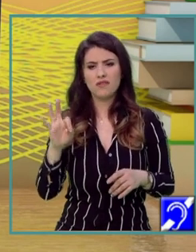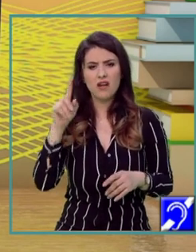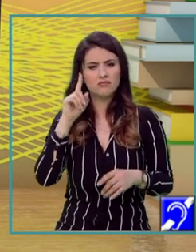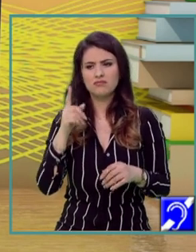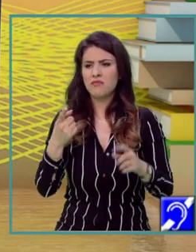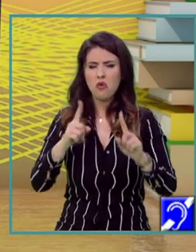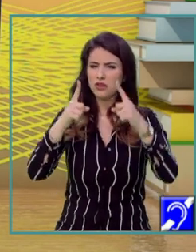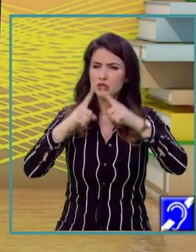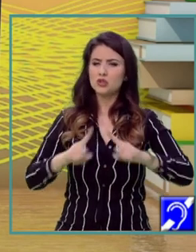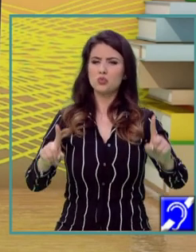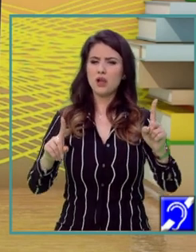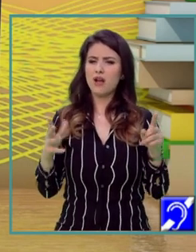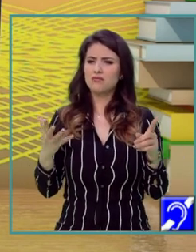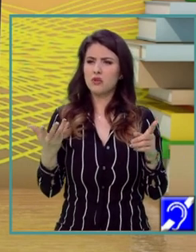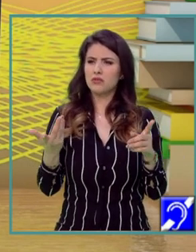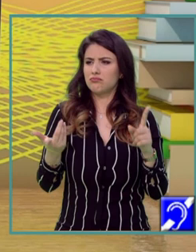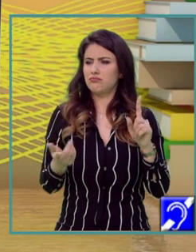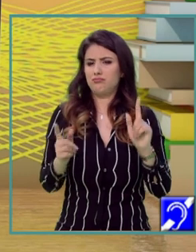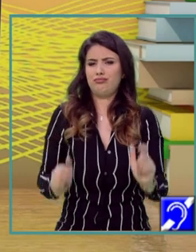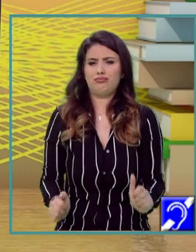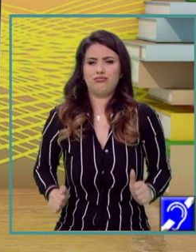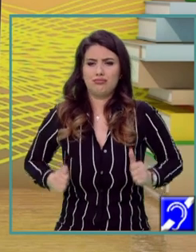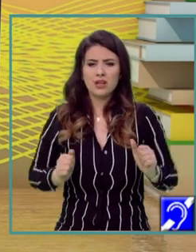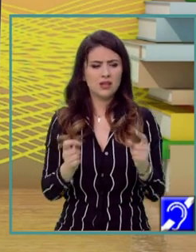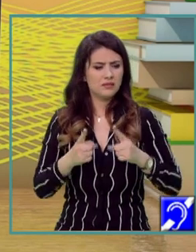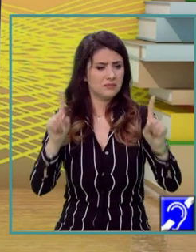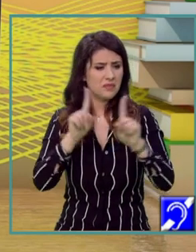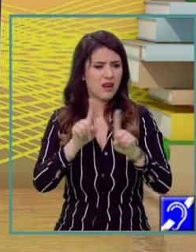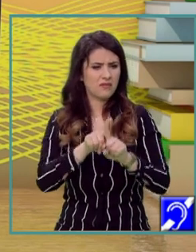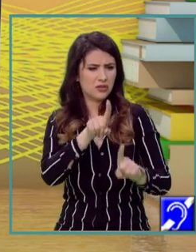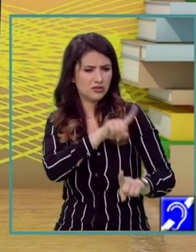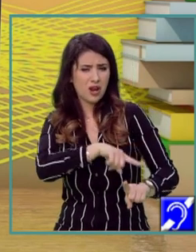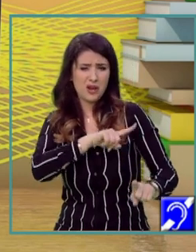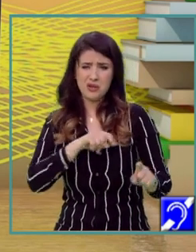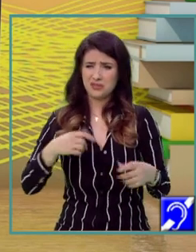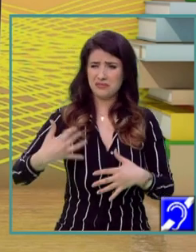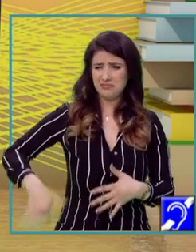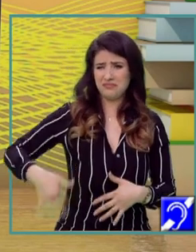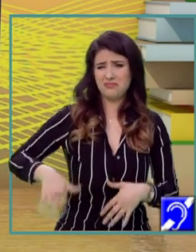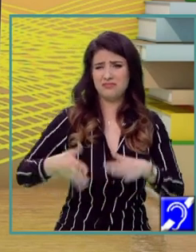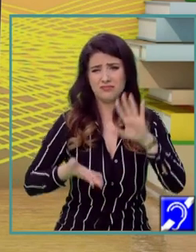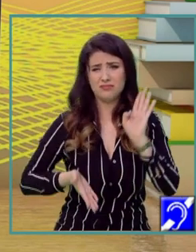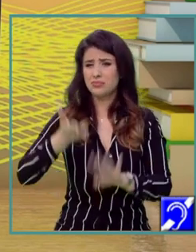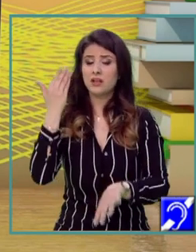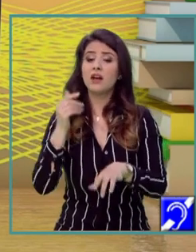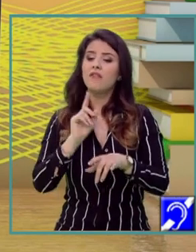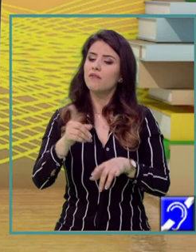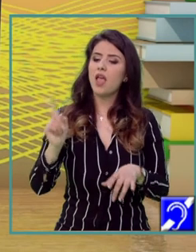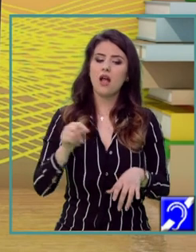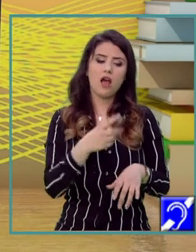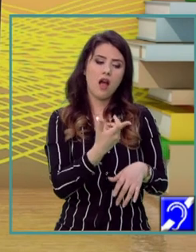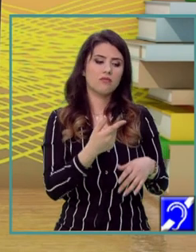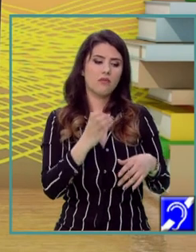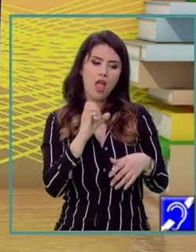este decât un tip un orgoliu exacerbat un gelos incurabil și atunci fiecare gest al la